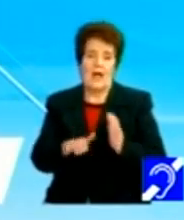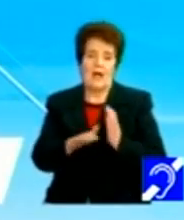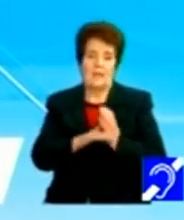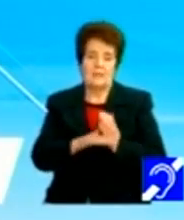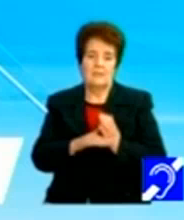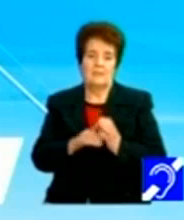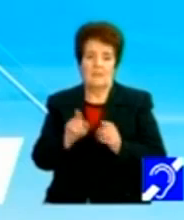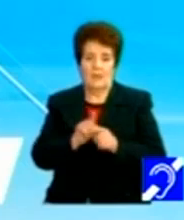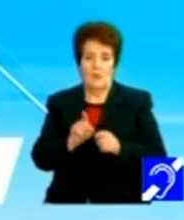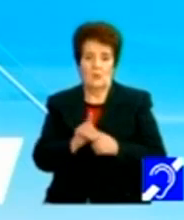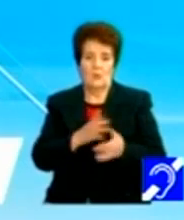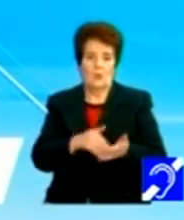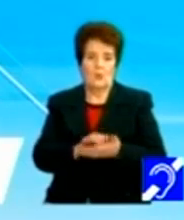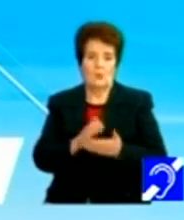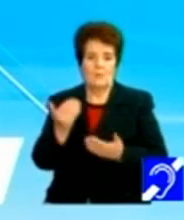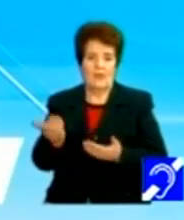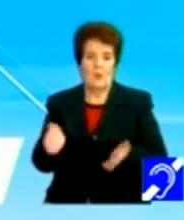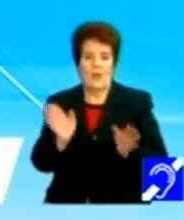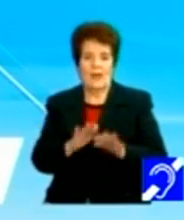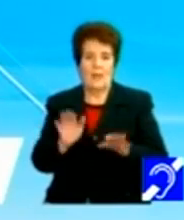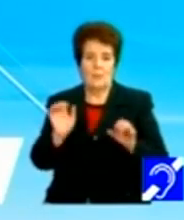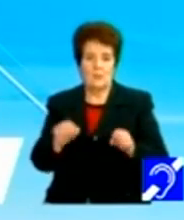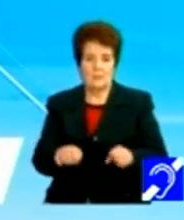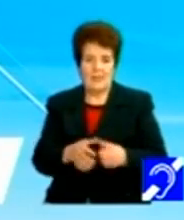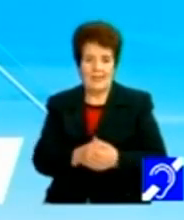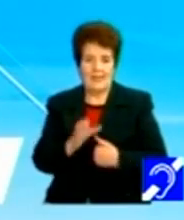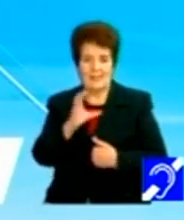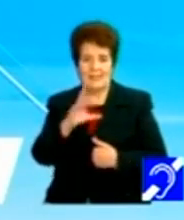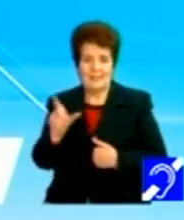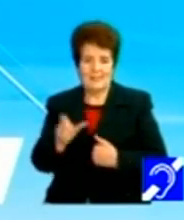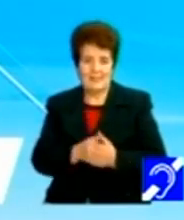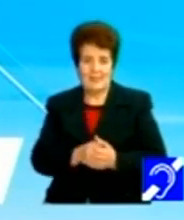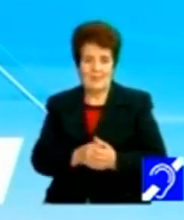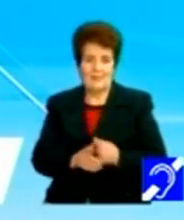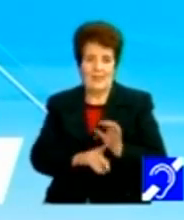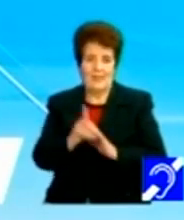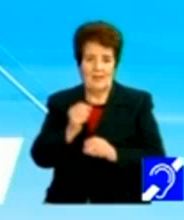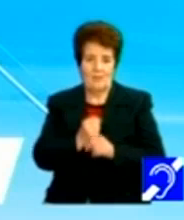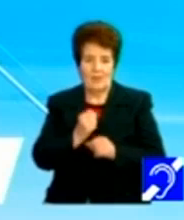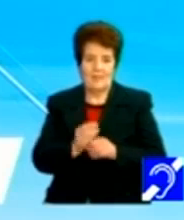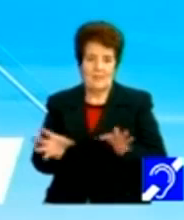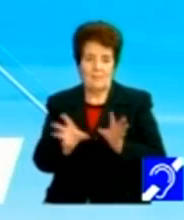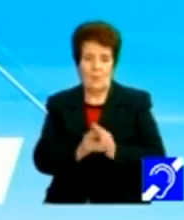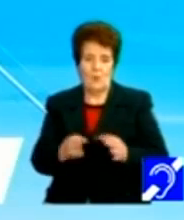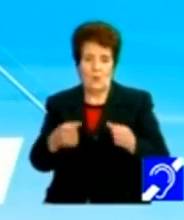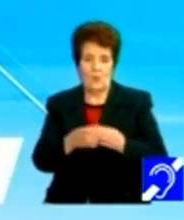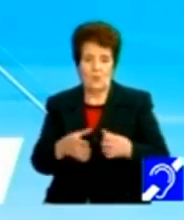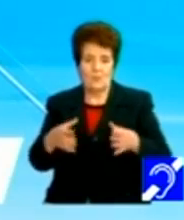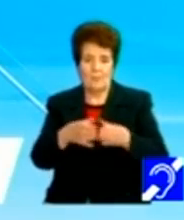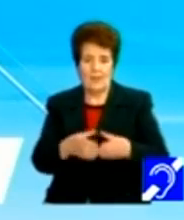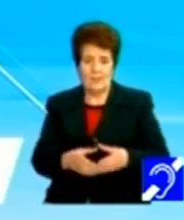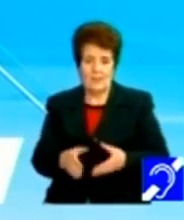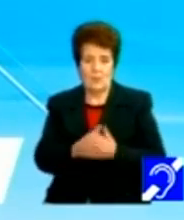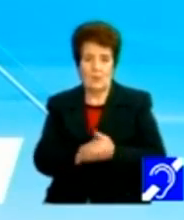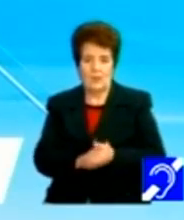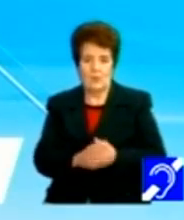Însă, pe undeva, dumnealui cumva a lăsat posibilitatea să desfășoare activitatea împreună cu colegii din partid și din cadrul Mișcării Unire,